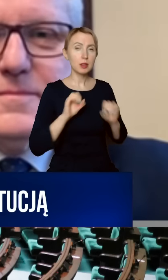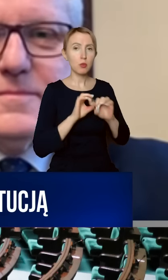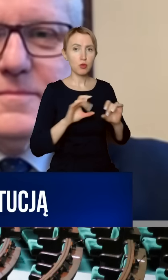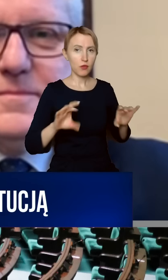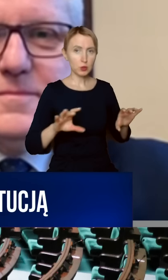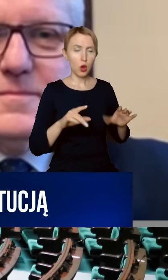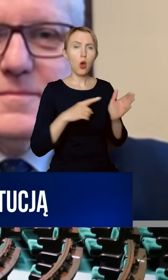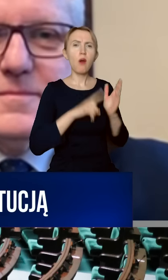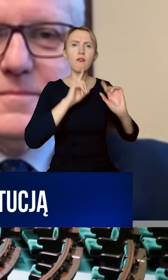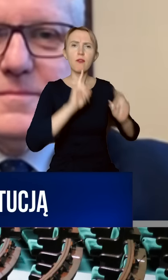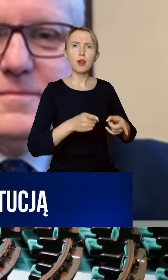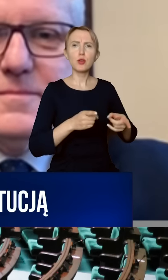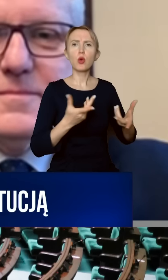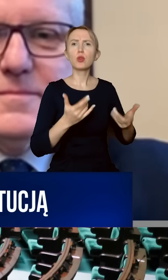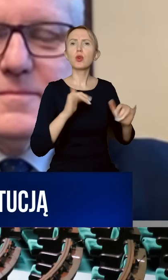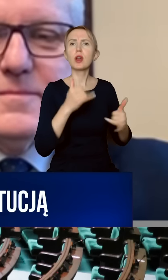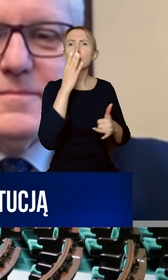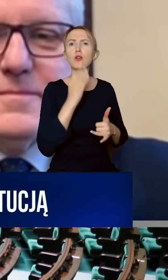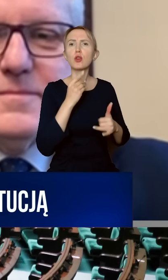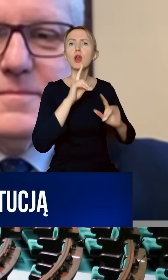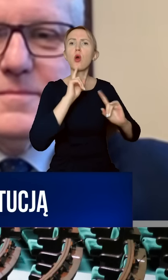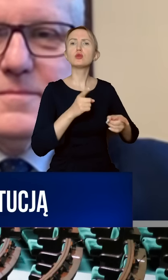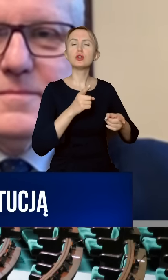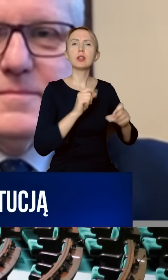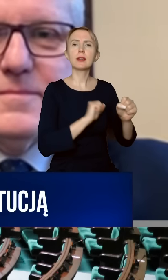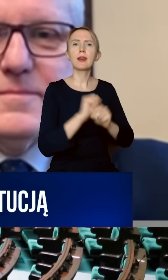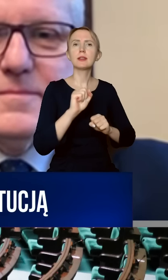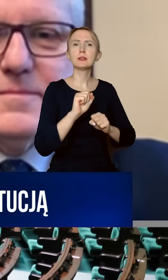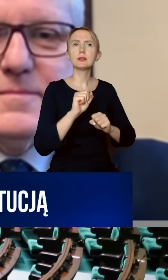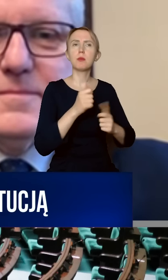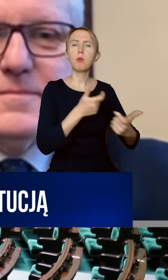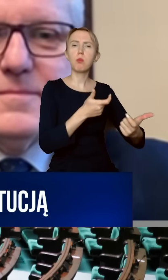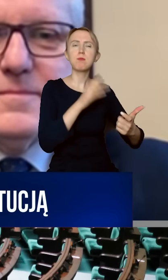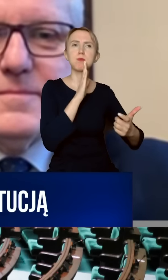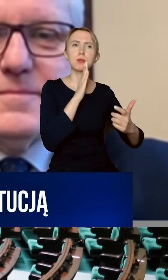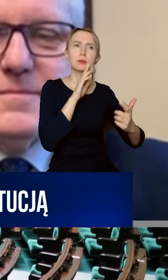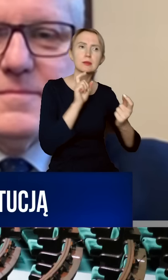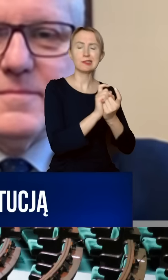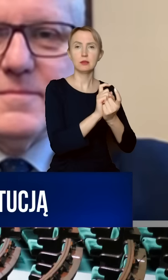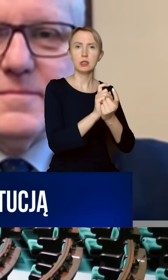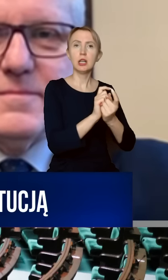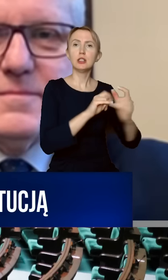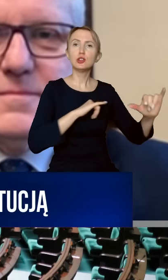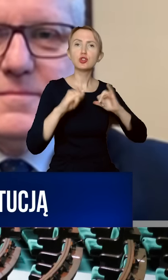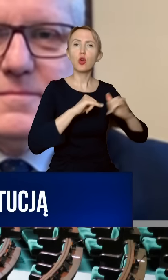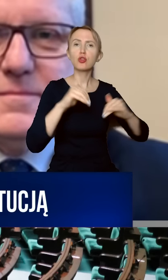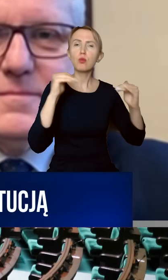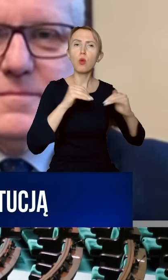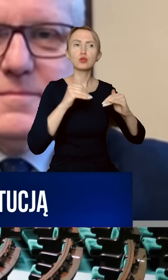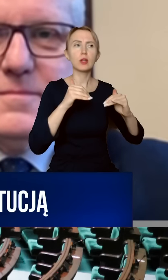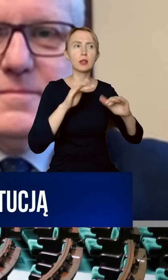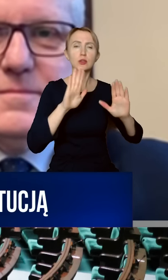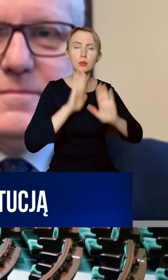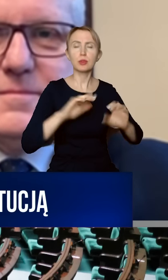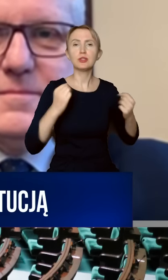ten wyrok, na ile to jest tak, że tego typu orzeczenia jeszcze są bronią w tej walce, że ten rząd można okiełznać